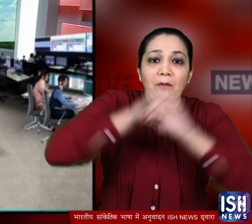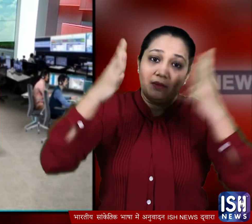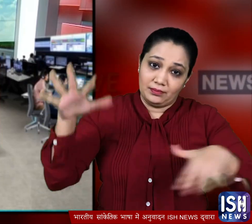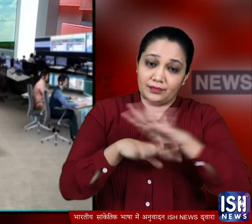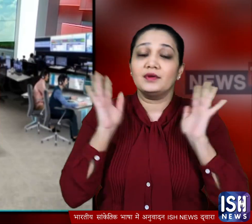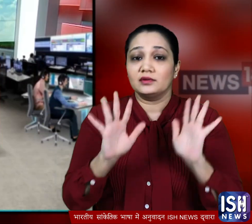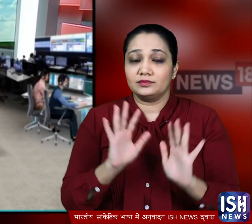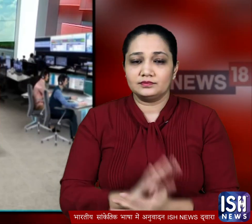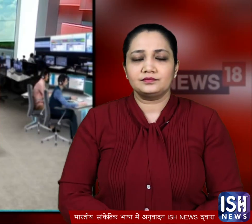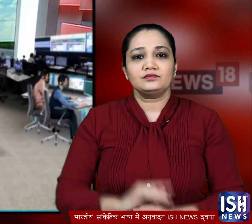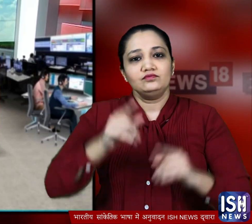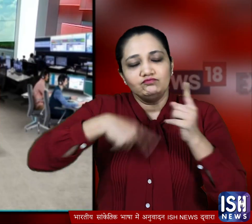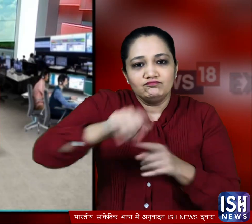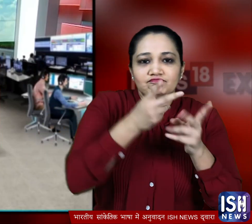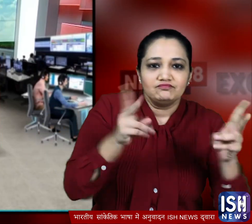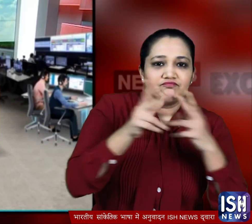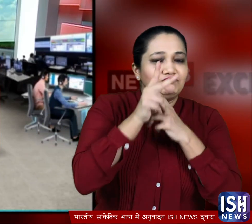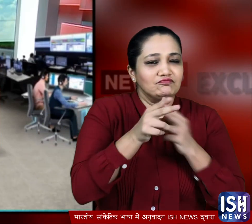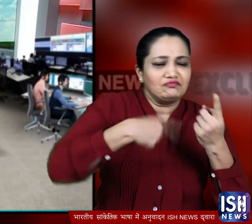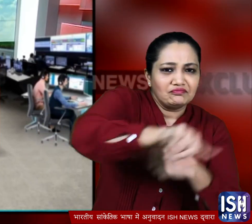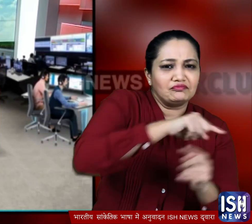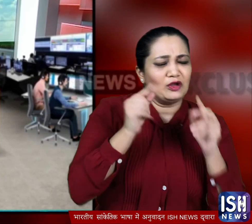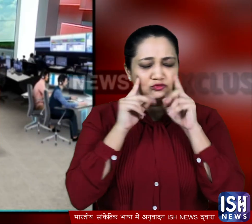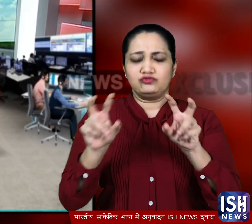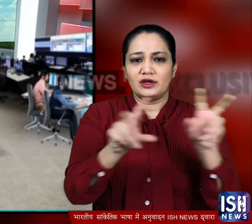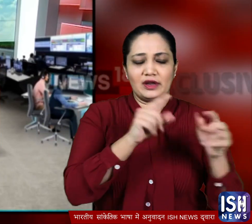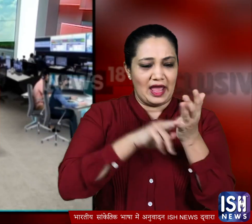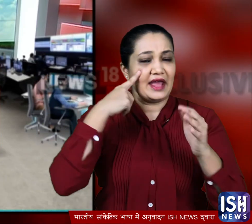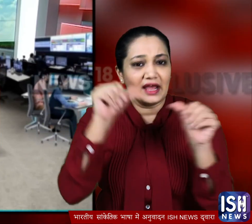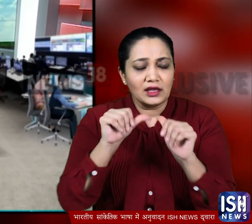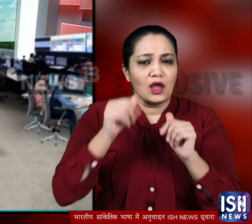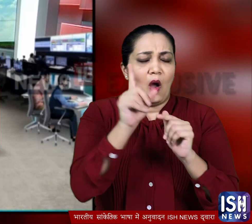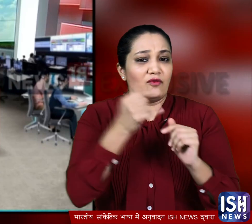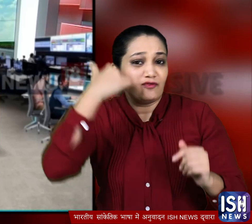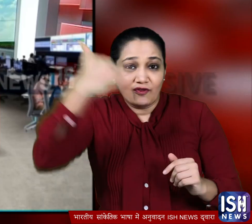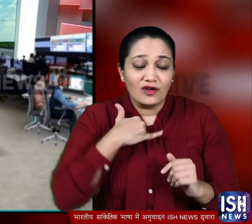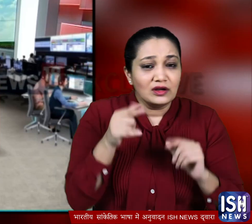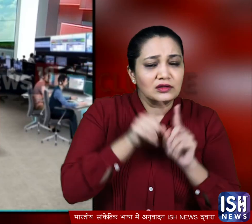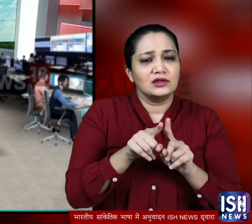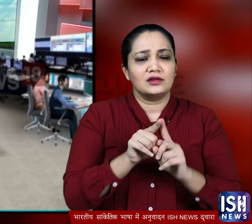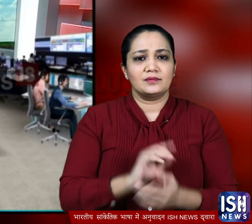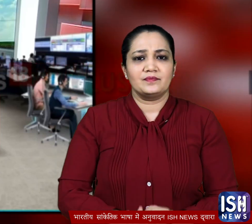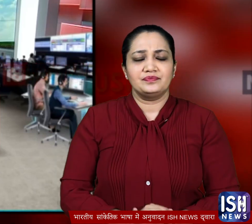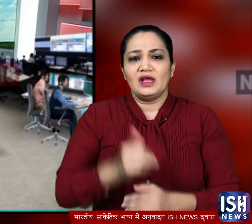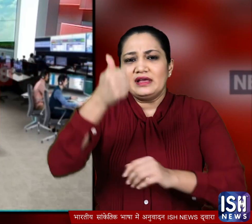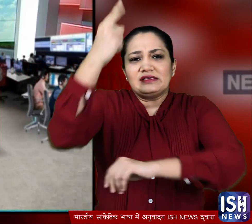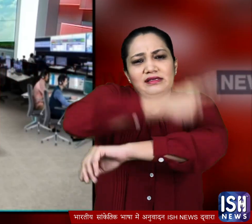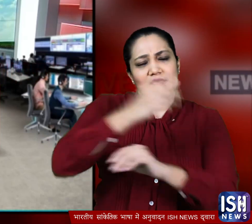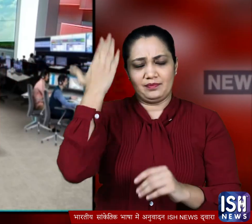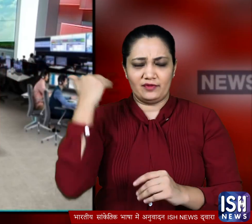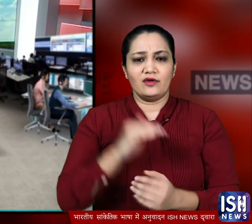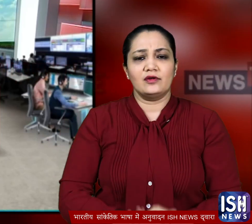तैयारी है। इस चेतावनी के बाद सुरक्षा एजेंसियां अलर्ट हो गई। एनआईए को आतंकी हमले की धमकी वाला यह फोन कॉल 6 दिन